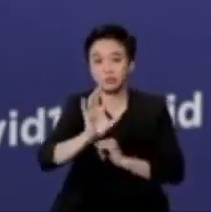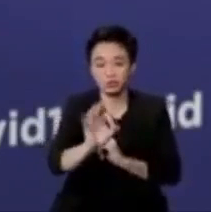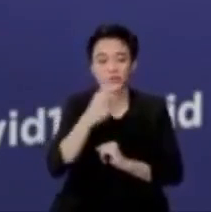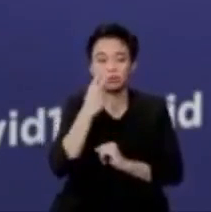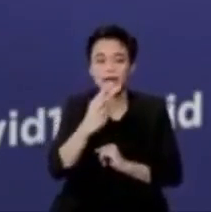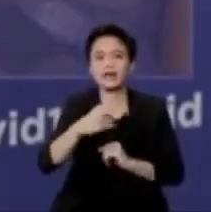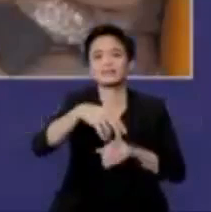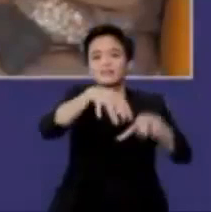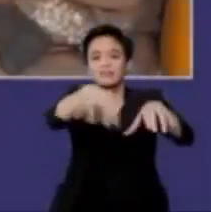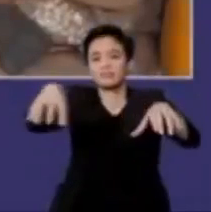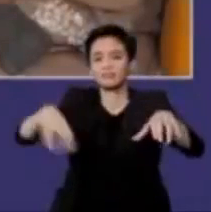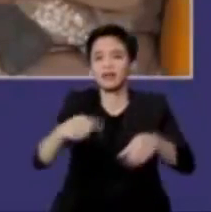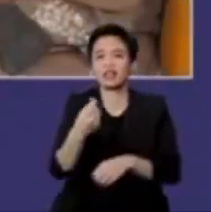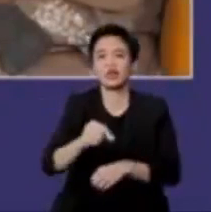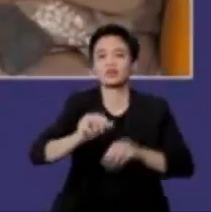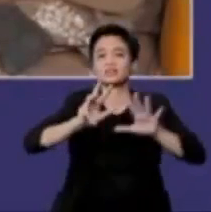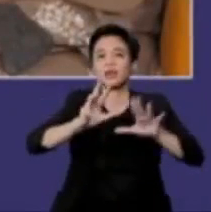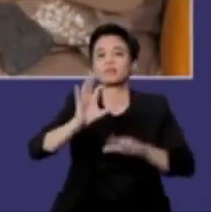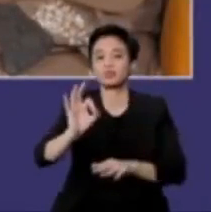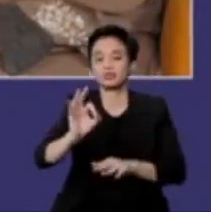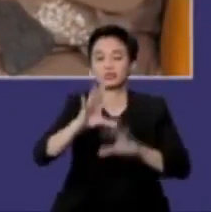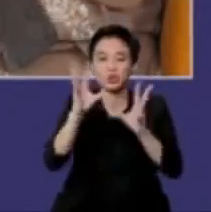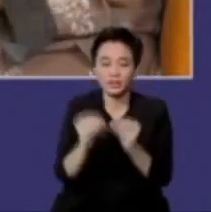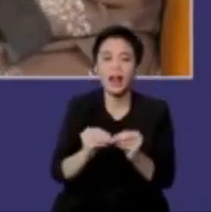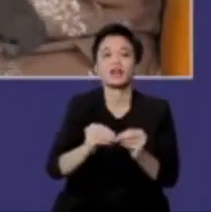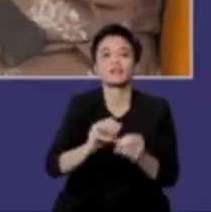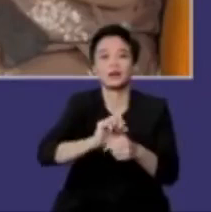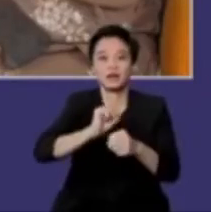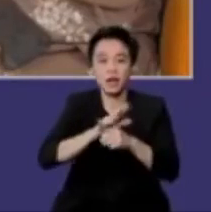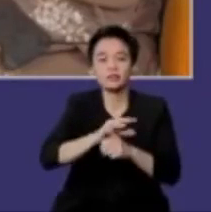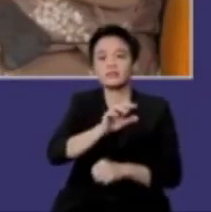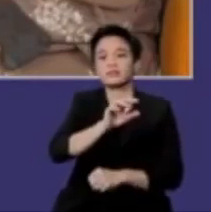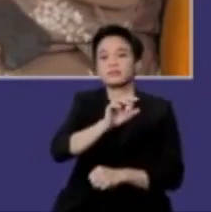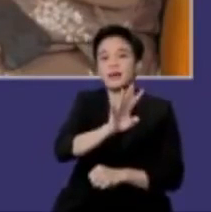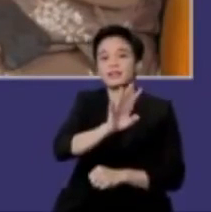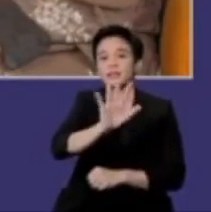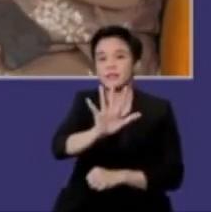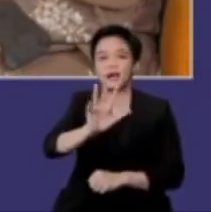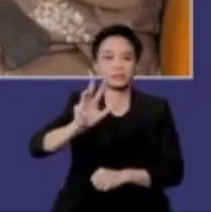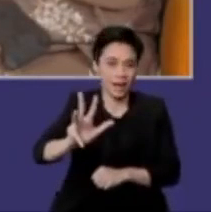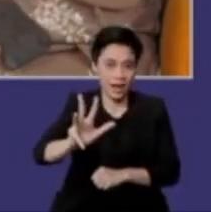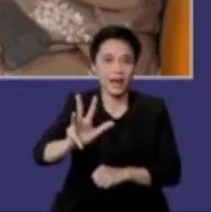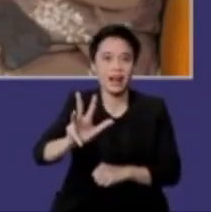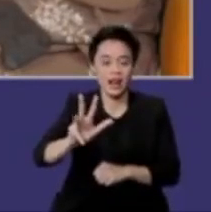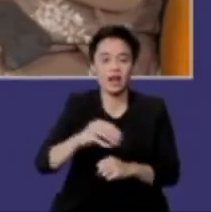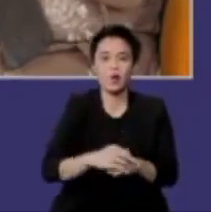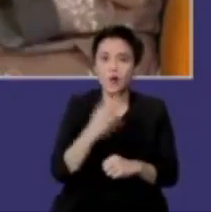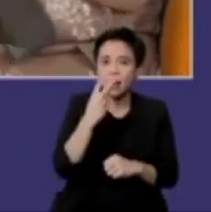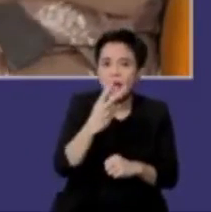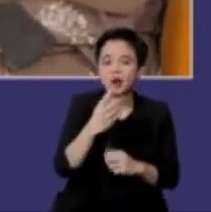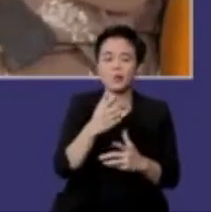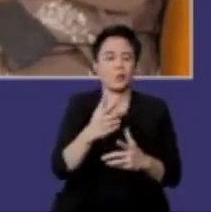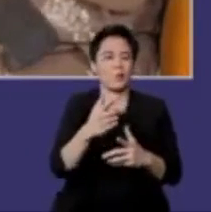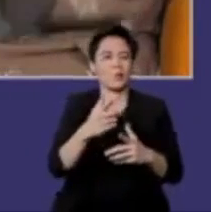90 Cluster dengan total kasus 459 ini kalau kita lihat memang angkanya bertambahnya hampir